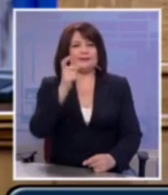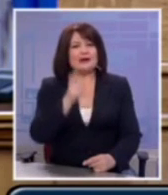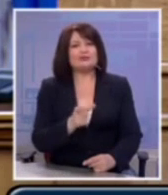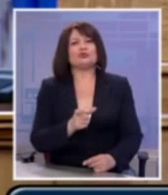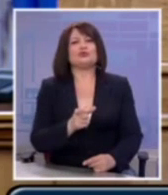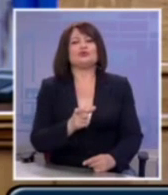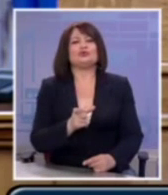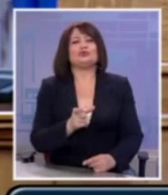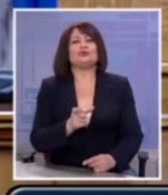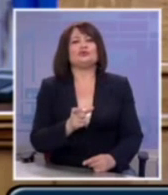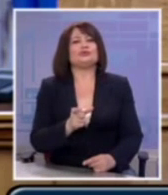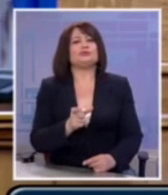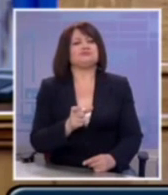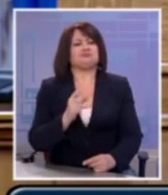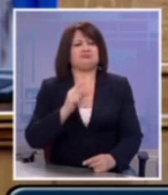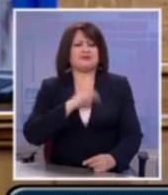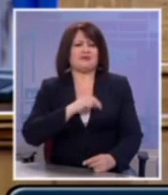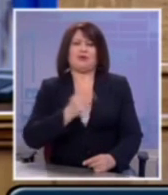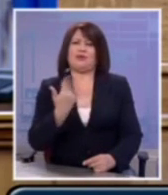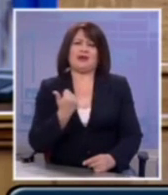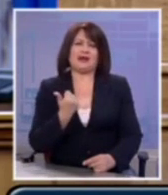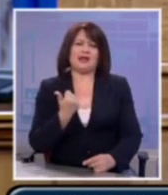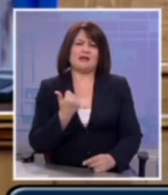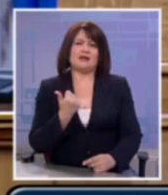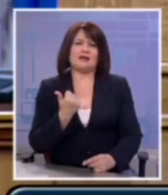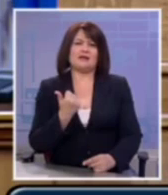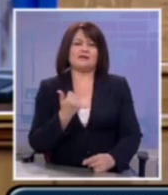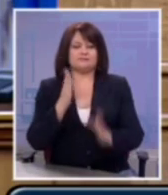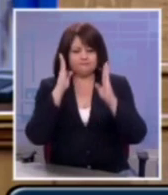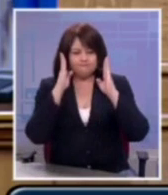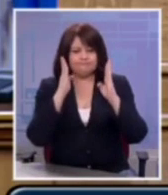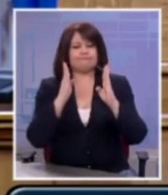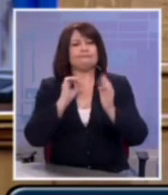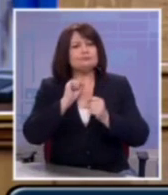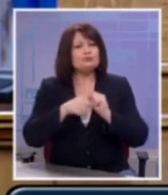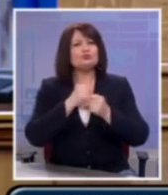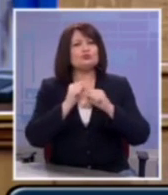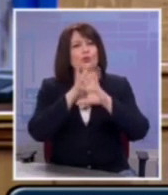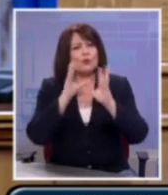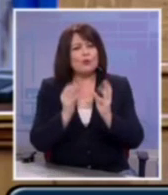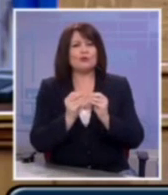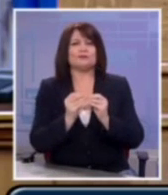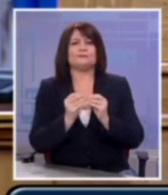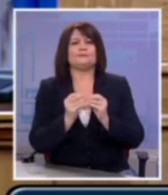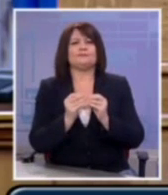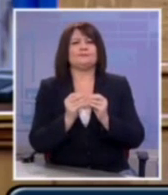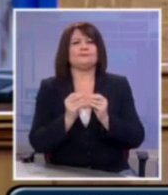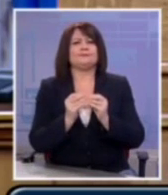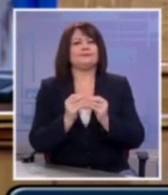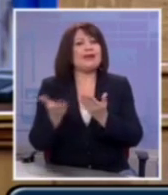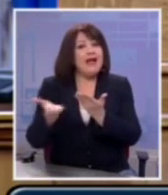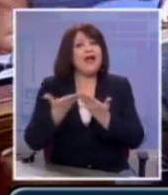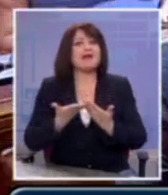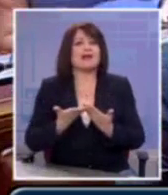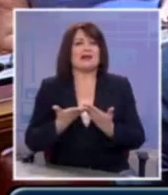τόση ανιδιοτέλεια, με τόση αφοσίωση και σε ένδειξη τέτοιας